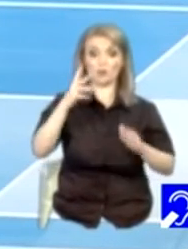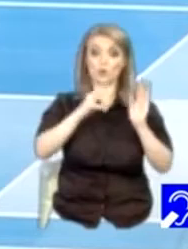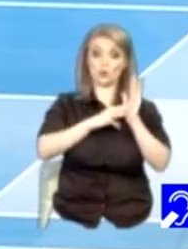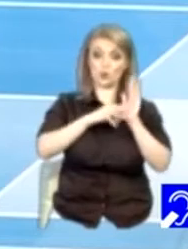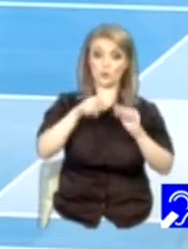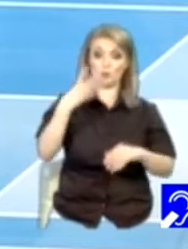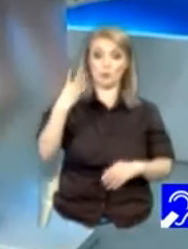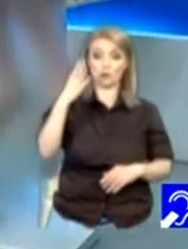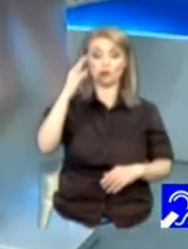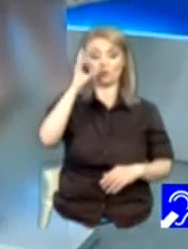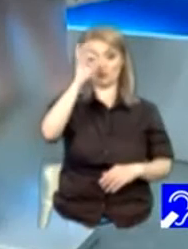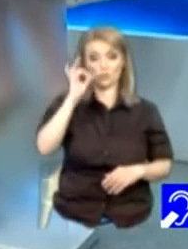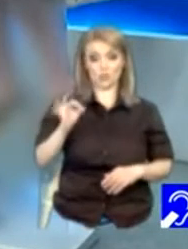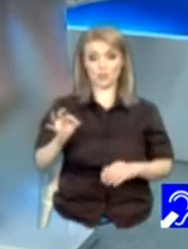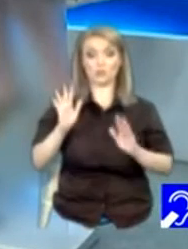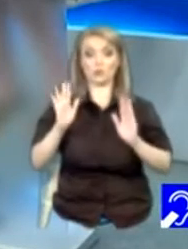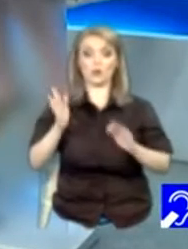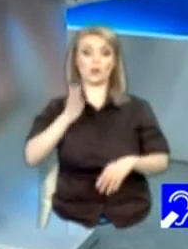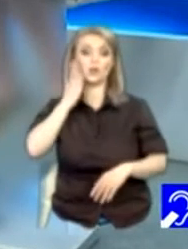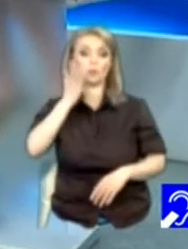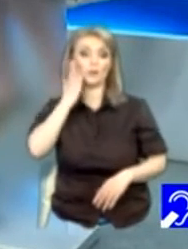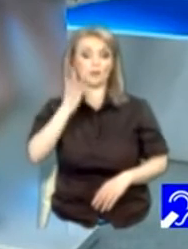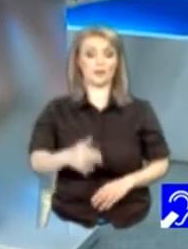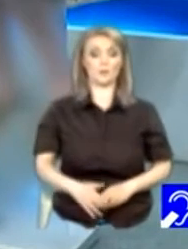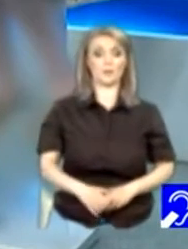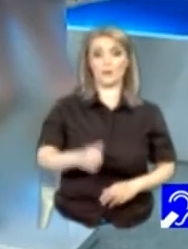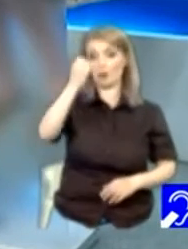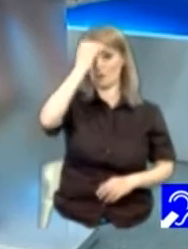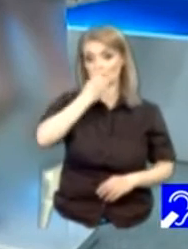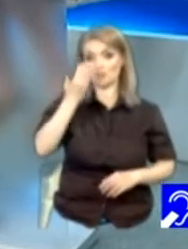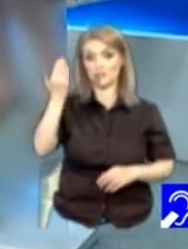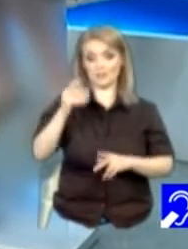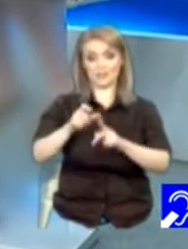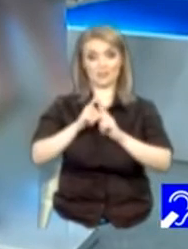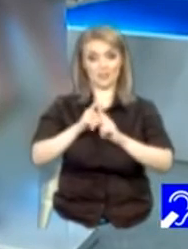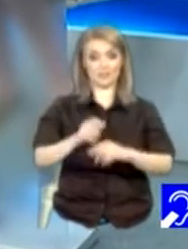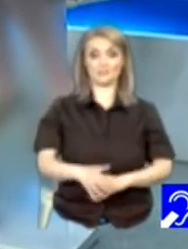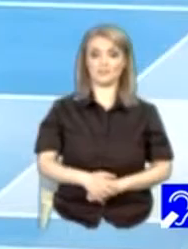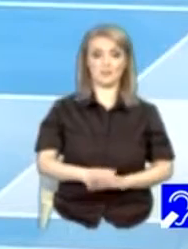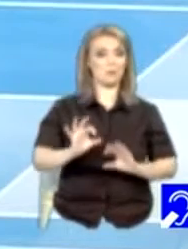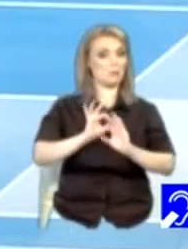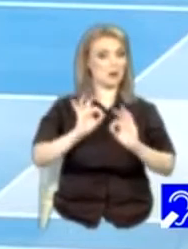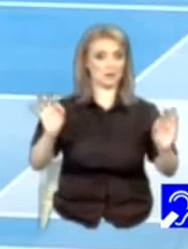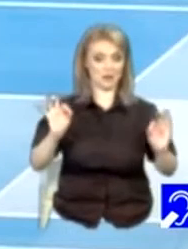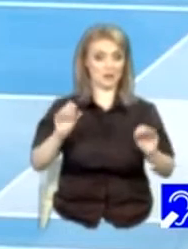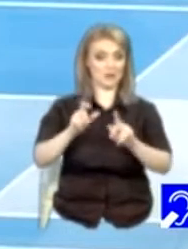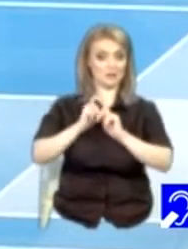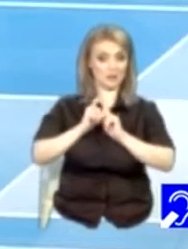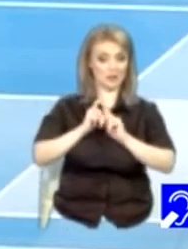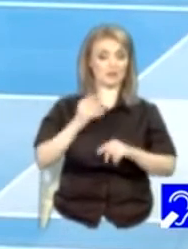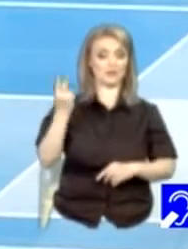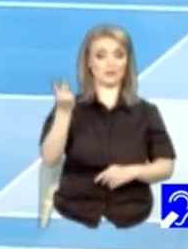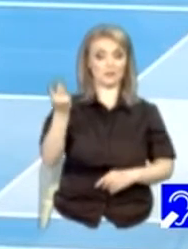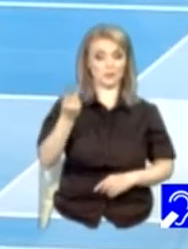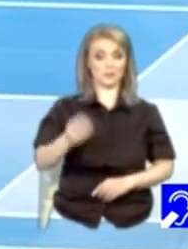28,4% în România. Da. Vă mulțumesc. V-ați descurcat foarte bine amândoi și